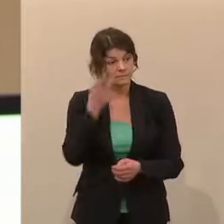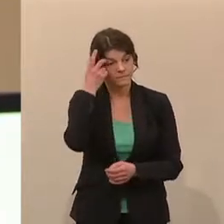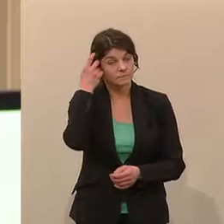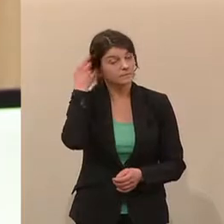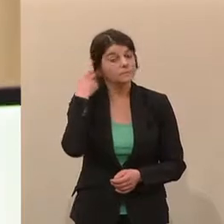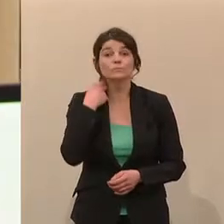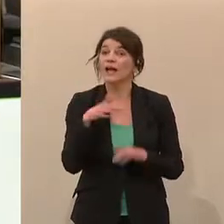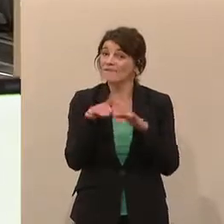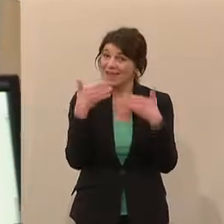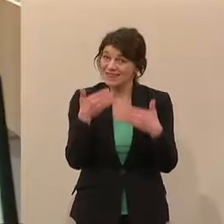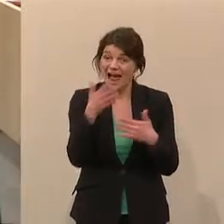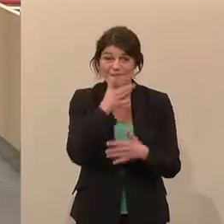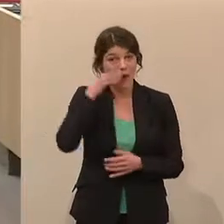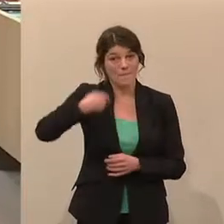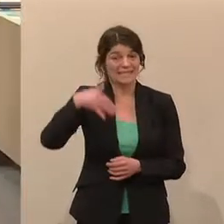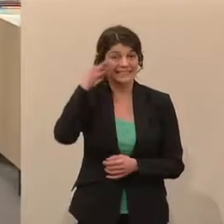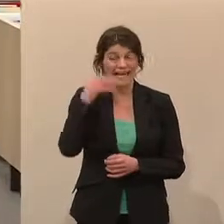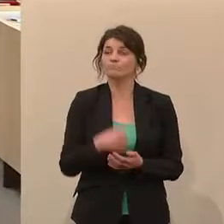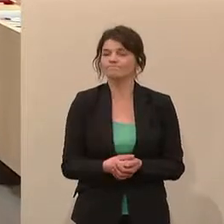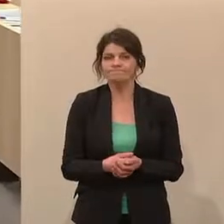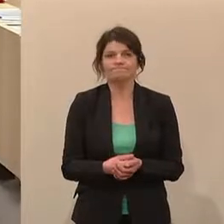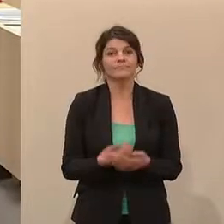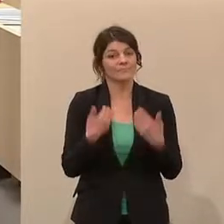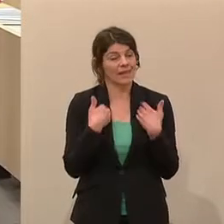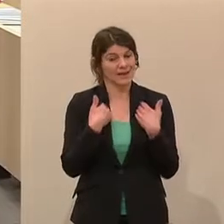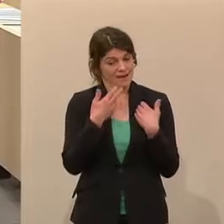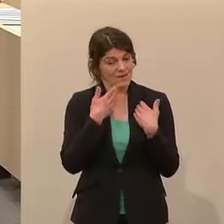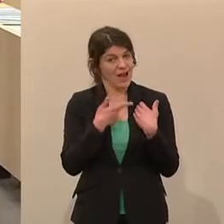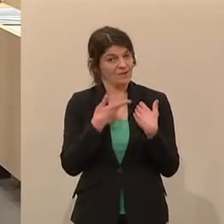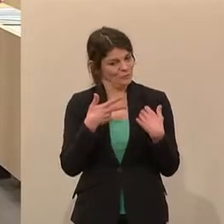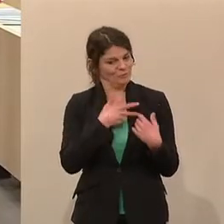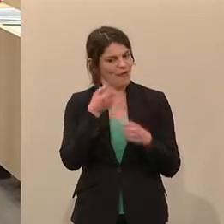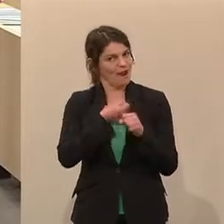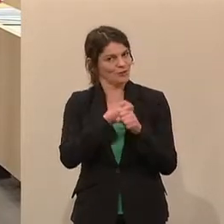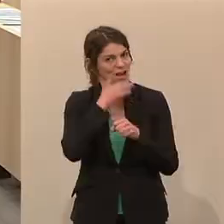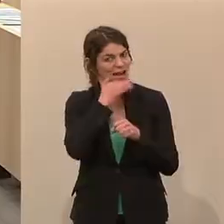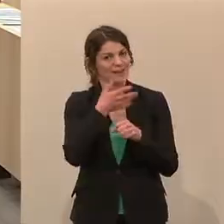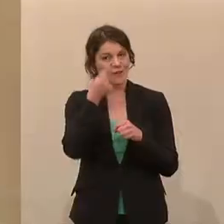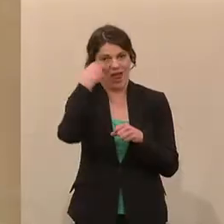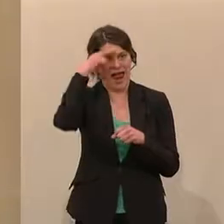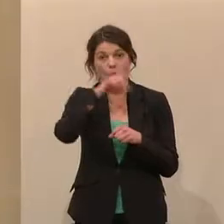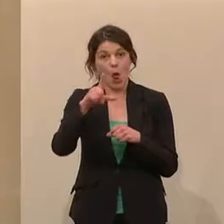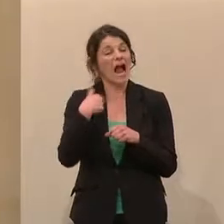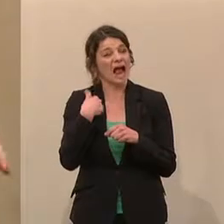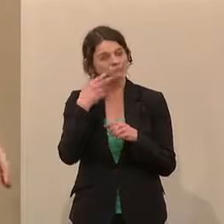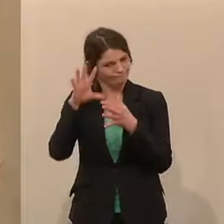vielen dank frau präsidentin möchte mich der sozial kämpferischen rede des kollegen law kann schiessen